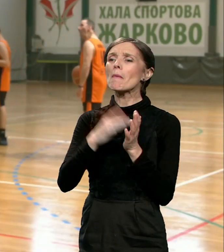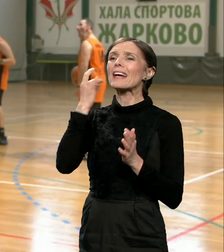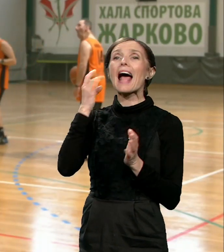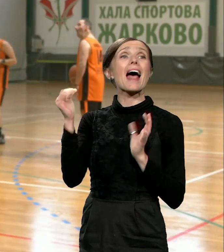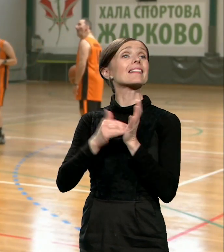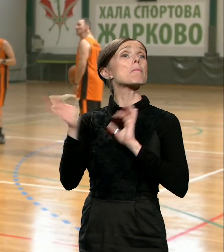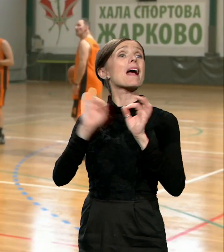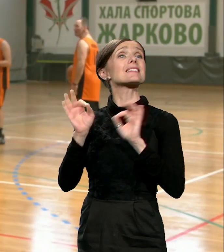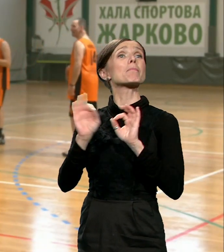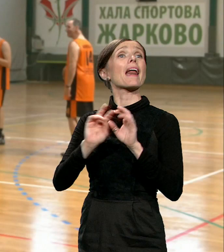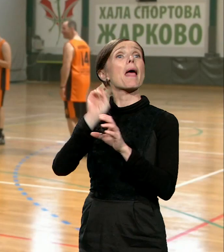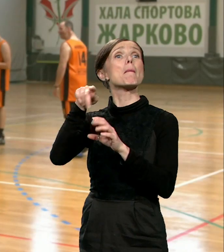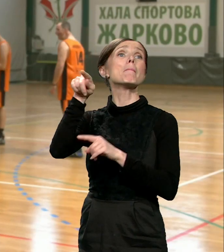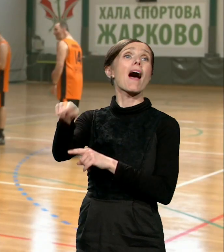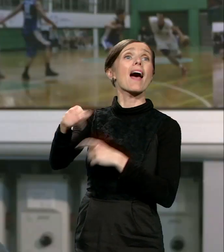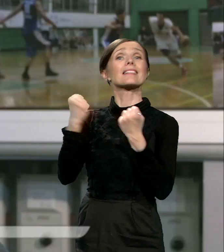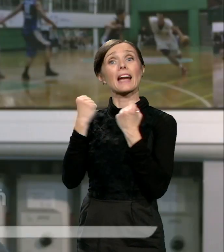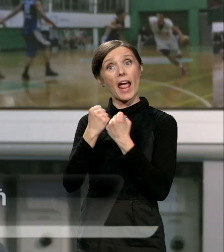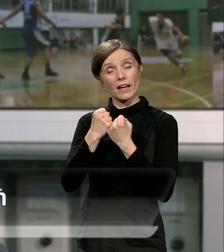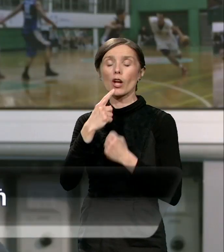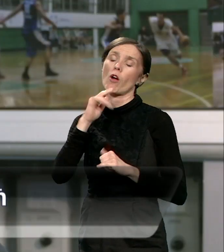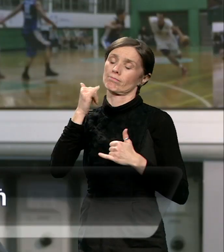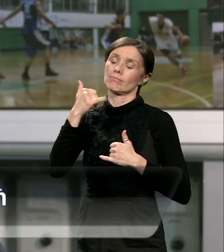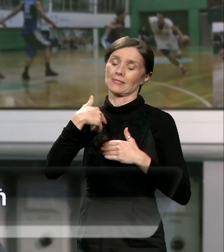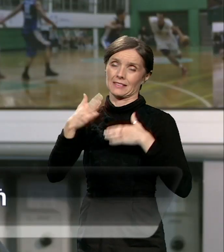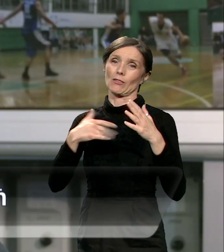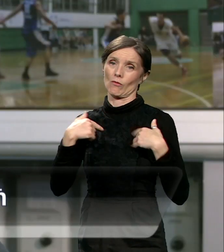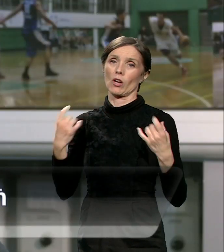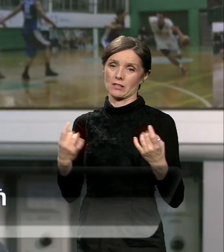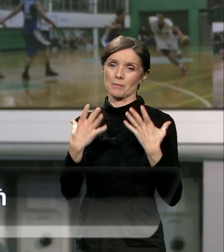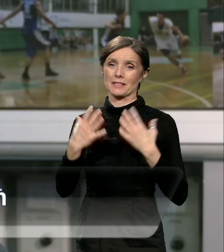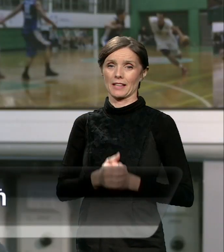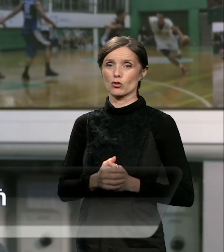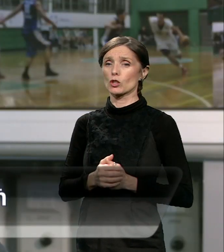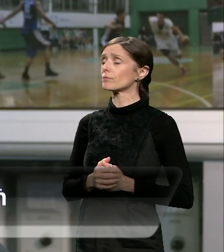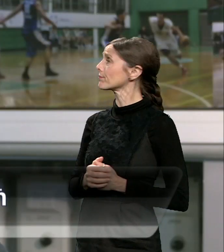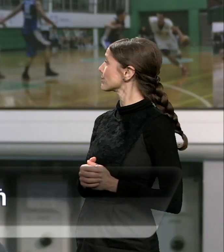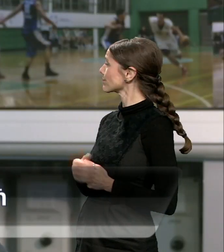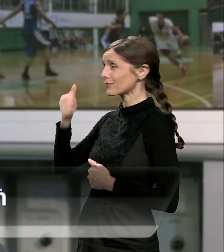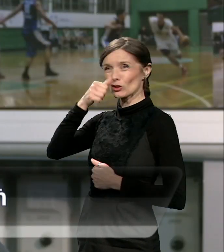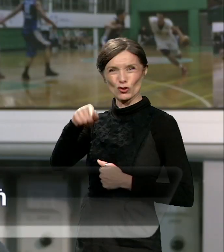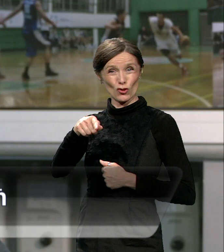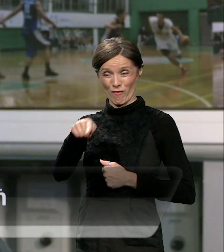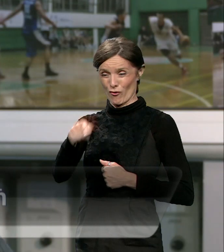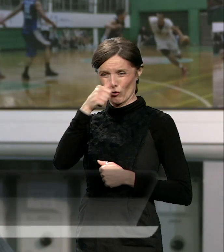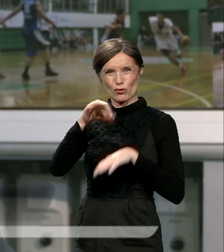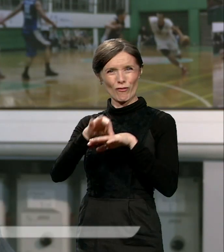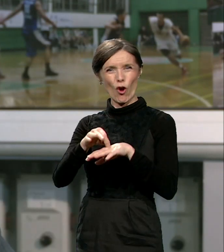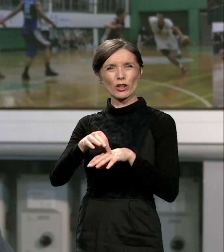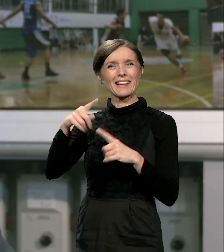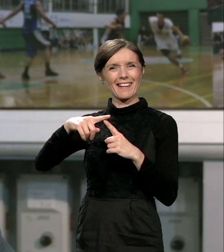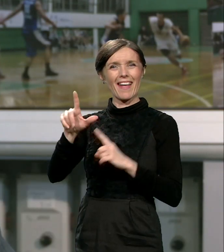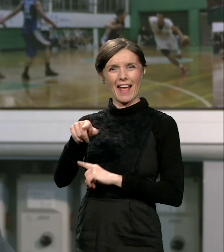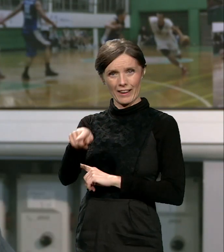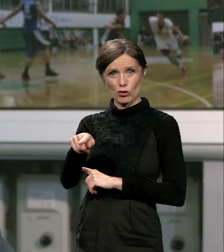na trener? Zadovoljna sam, srećna sam. Ovo što se tiče, što vodi Tanja Ličina, to je zaista, što bi moje